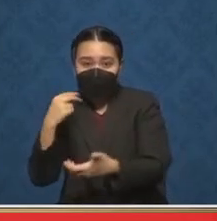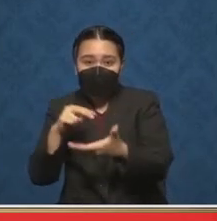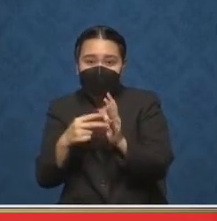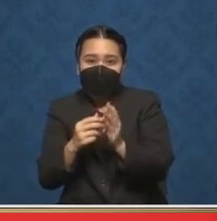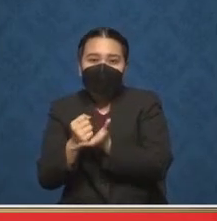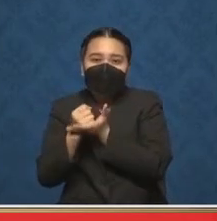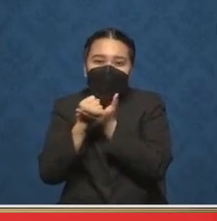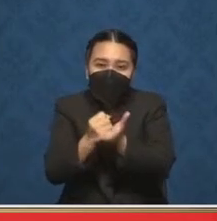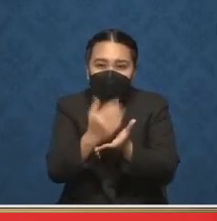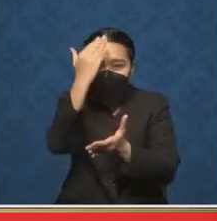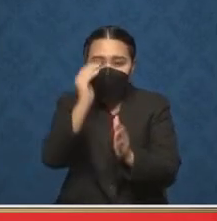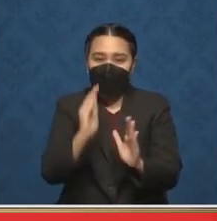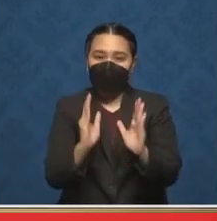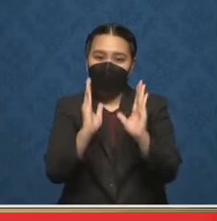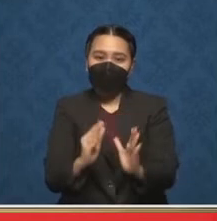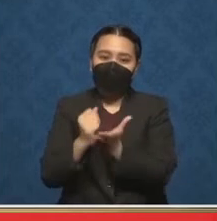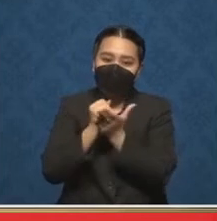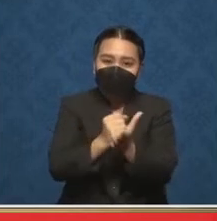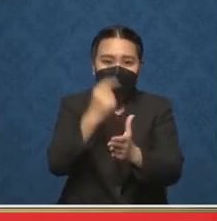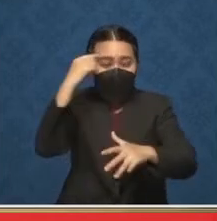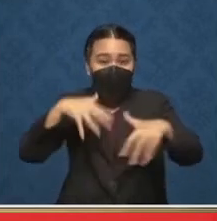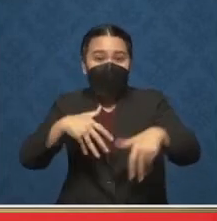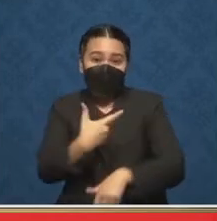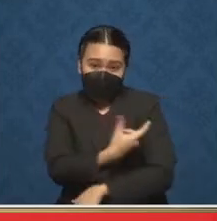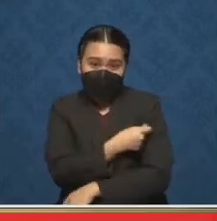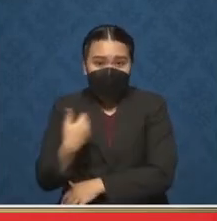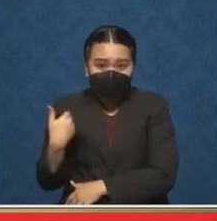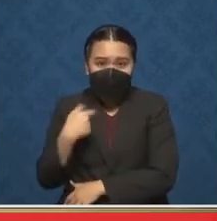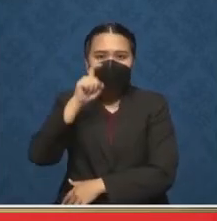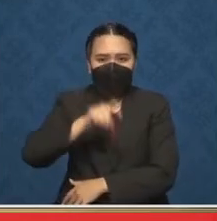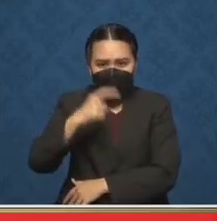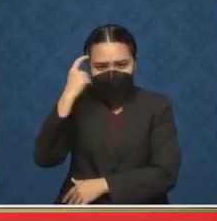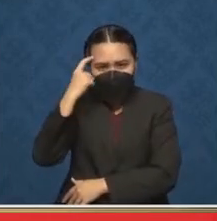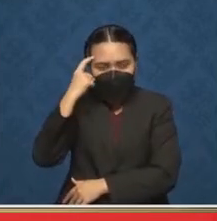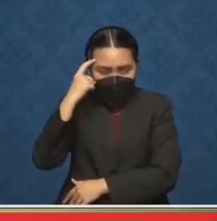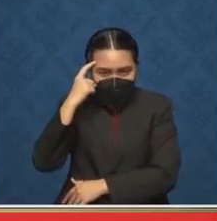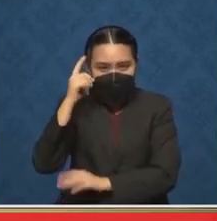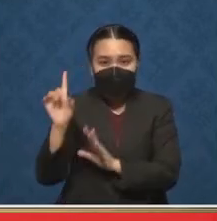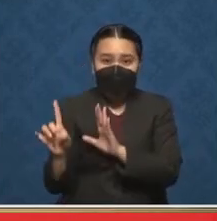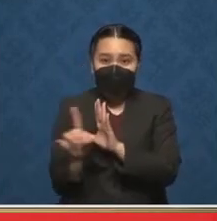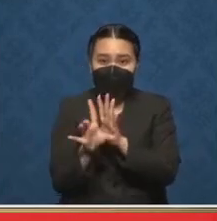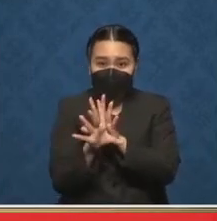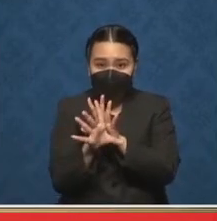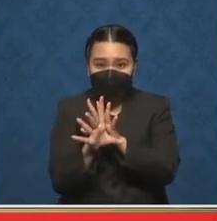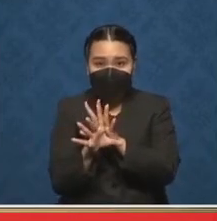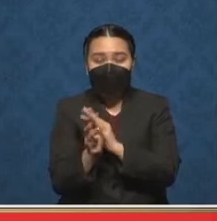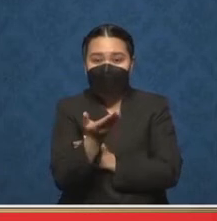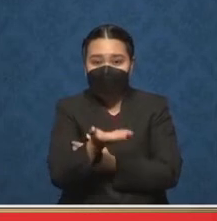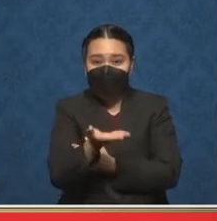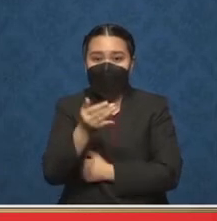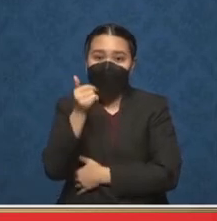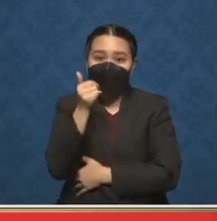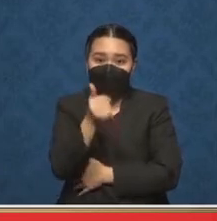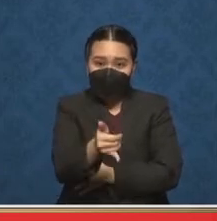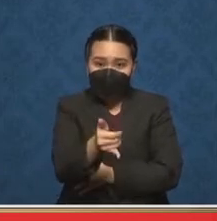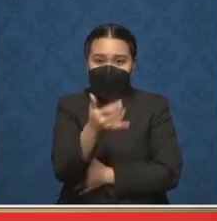ธรมมัจะถงมประชาชนไหมนี่ต้คิดและท้ายที่สุดการไปครั้งนี้ม